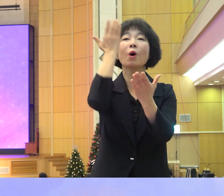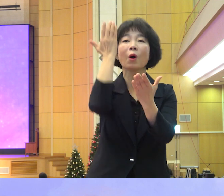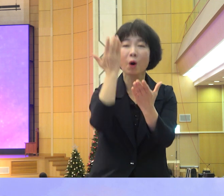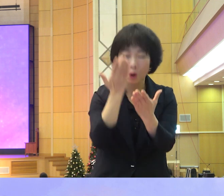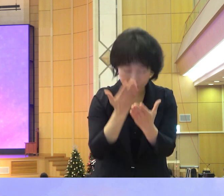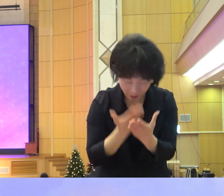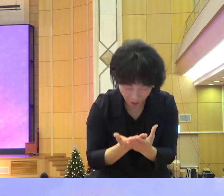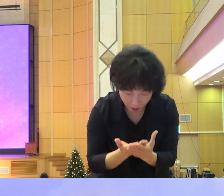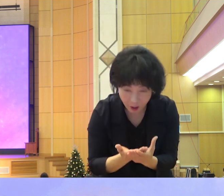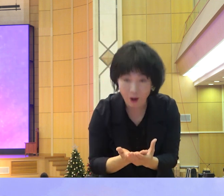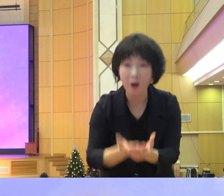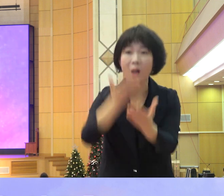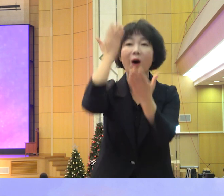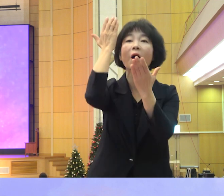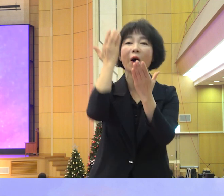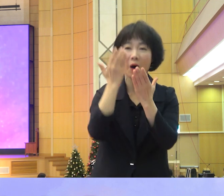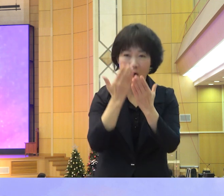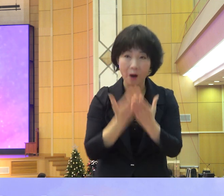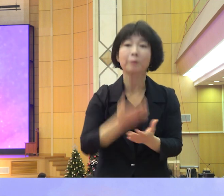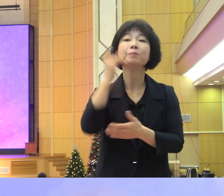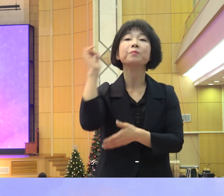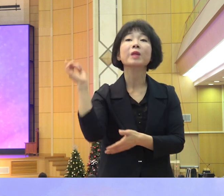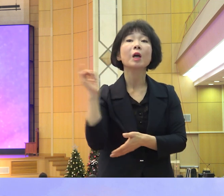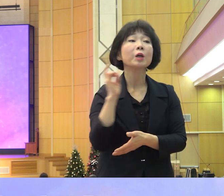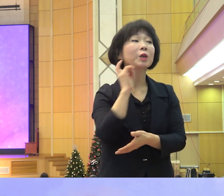임하소. 영광